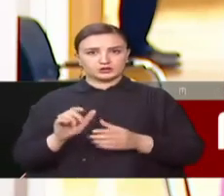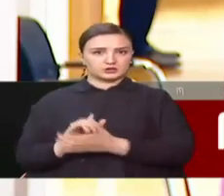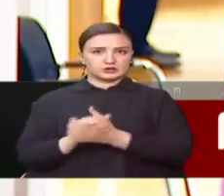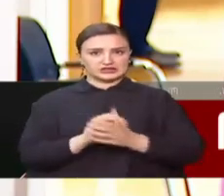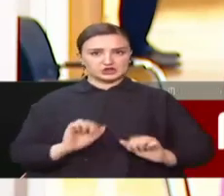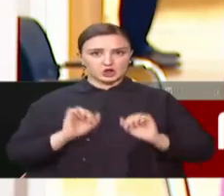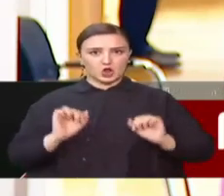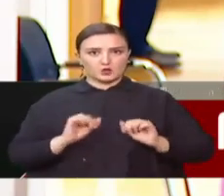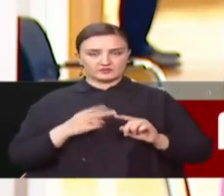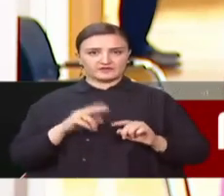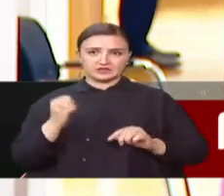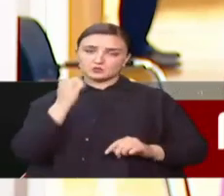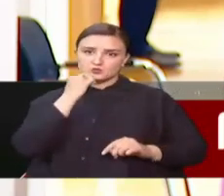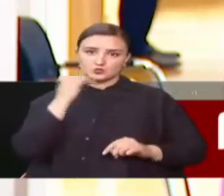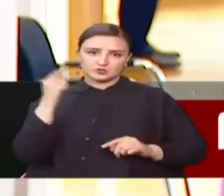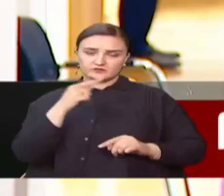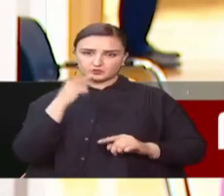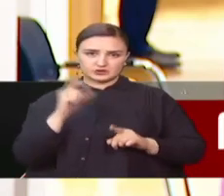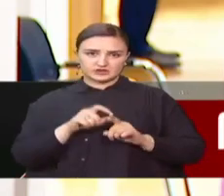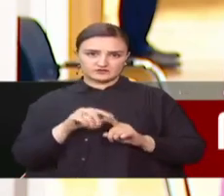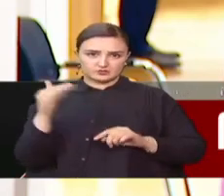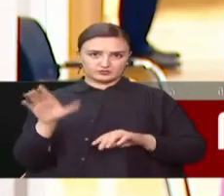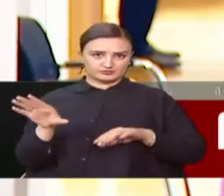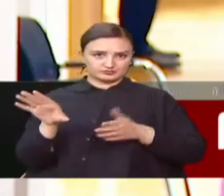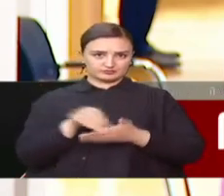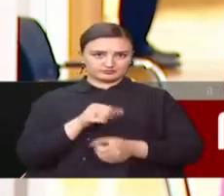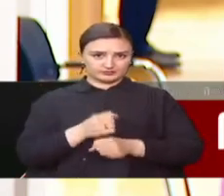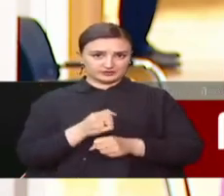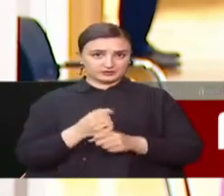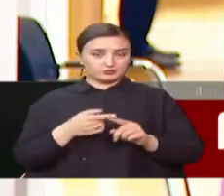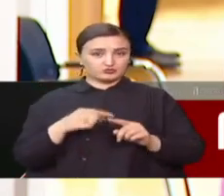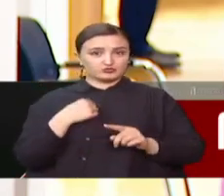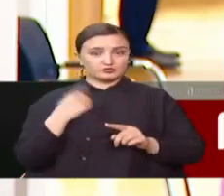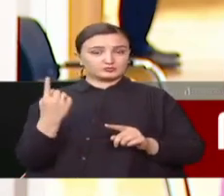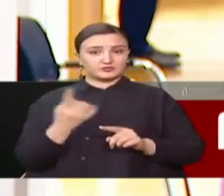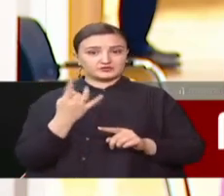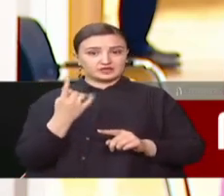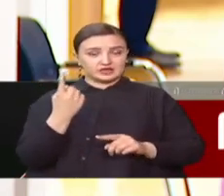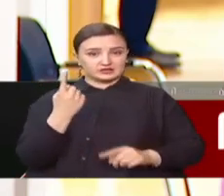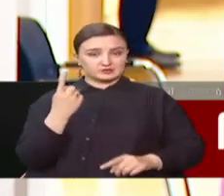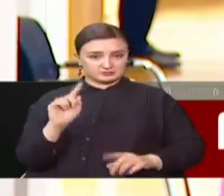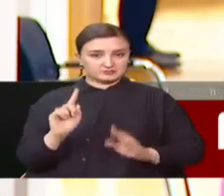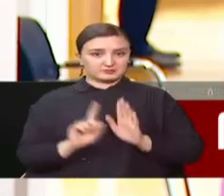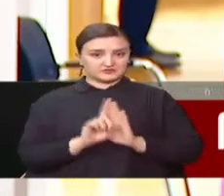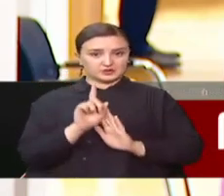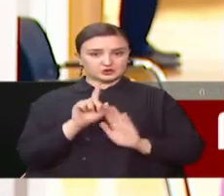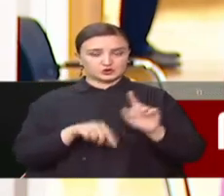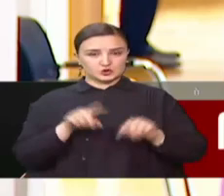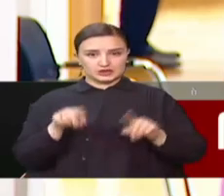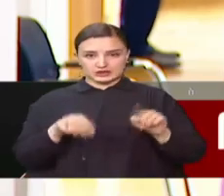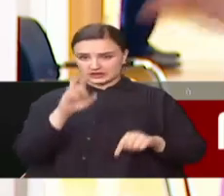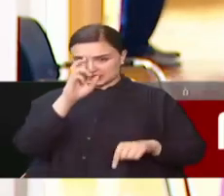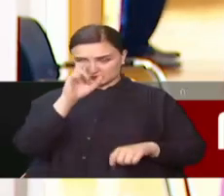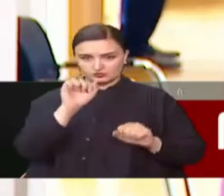Эсхуарис, Чоулебриви, Кремлис, Риторика. Амитом, Пирвела, Схваташорис, Эха, Чуэн, Хвелия, Схватас, Хвахели, Суклебеби, Зок, Шейзлеба,